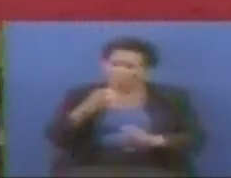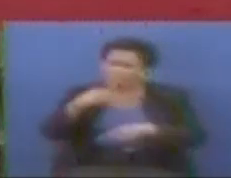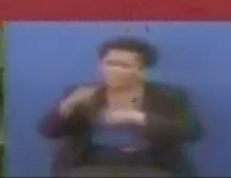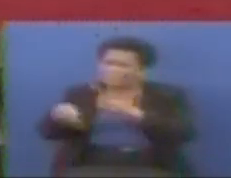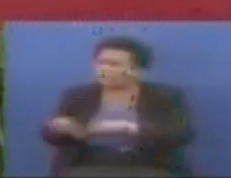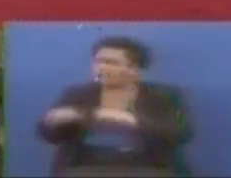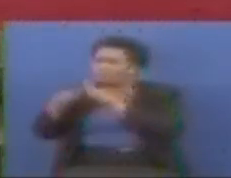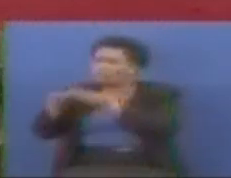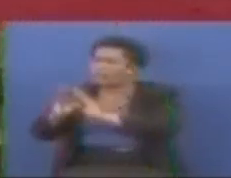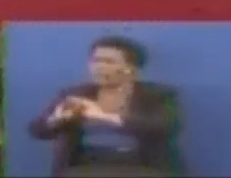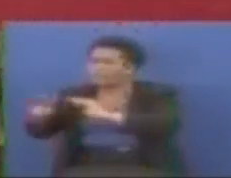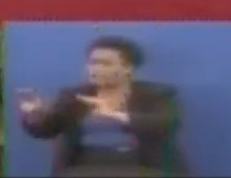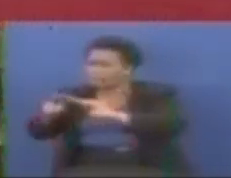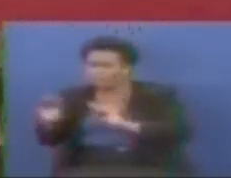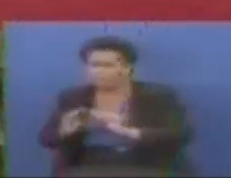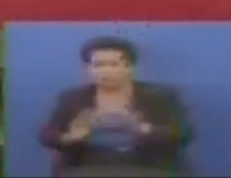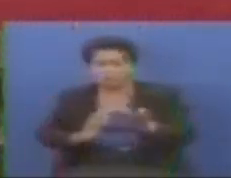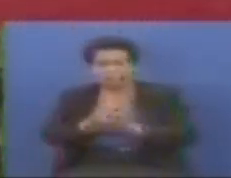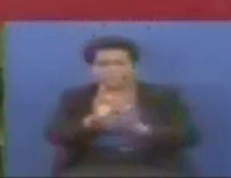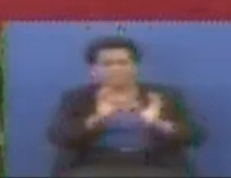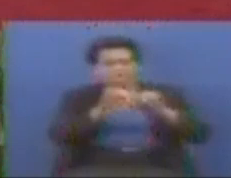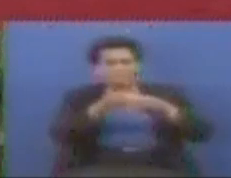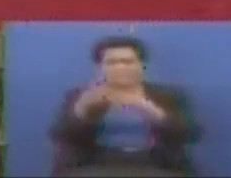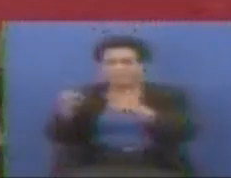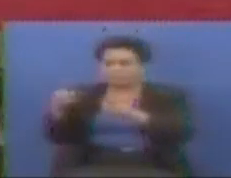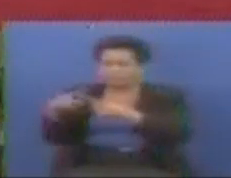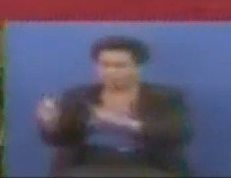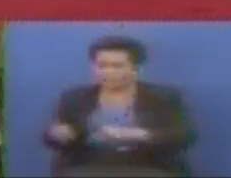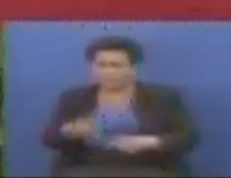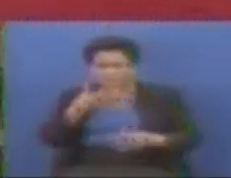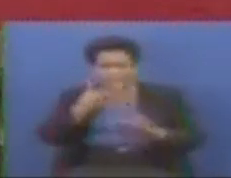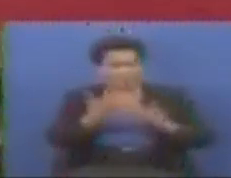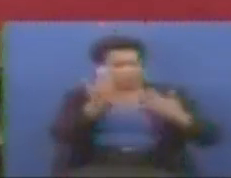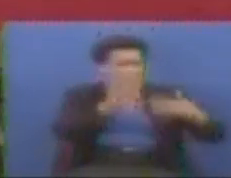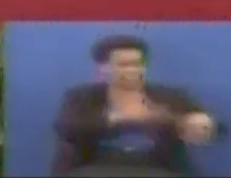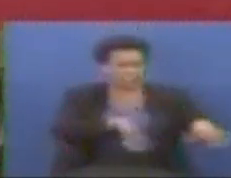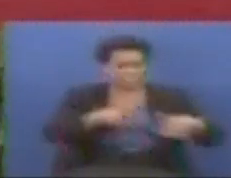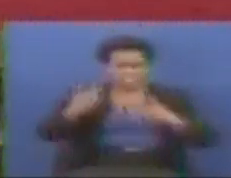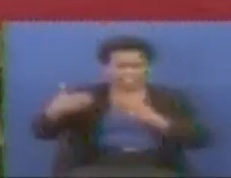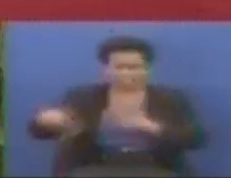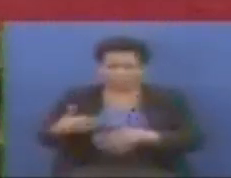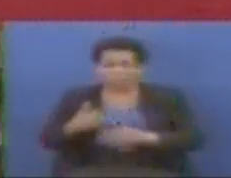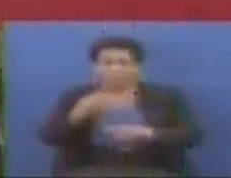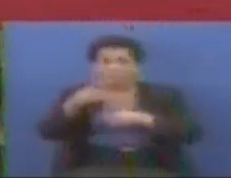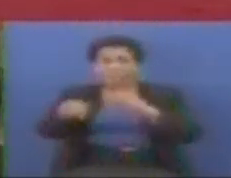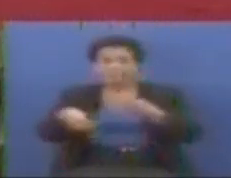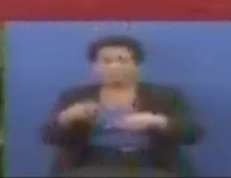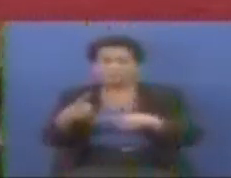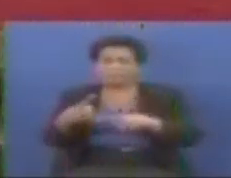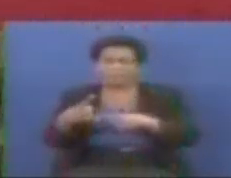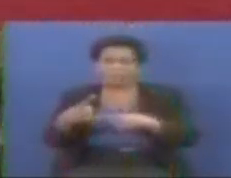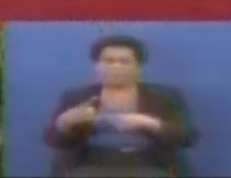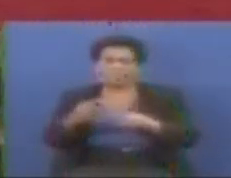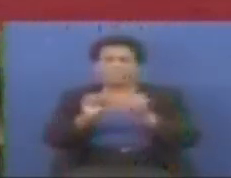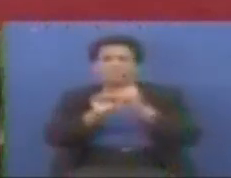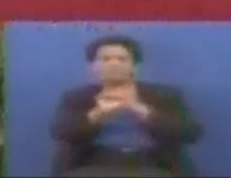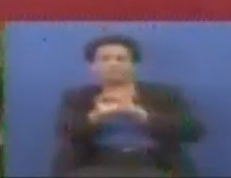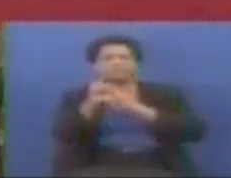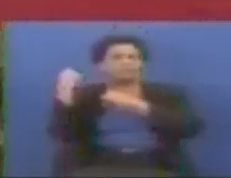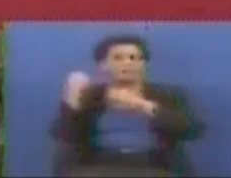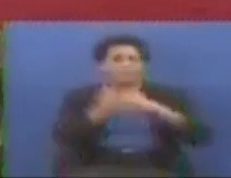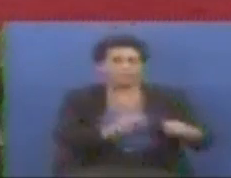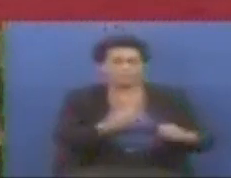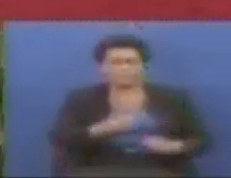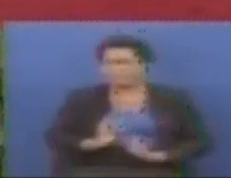wanawake. Madawa mashambani, kwa maana mirungi na bangi, mwaka 2016 jumla ya makosa ya madawa mashambani